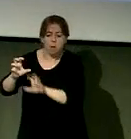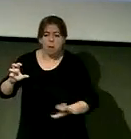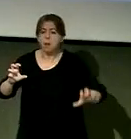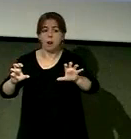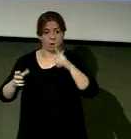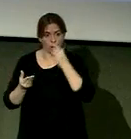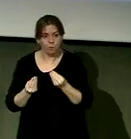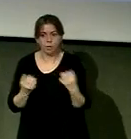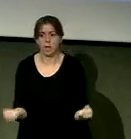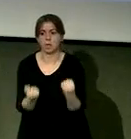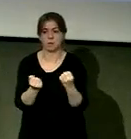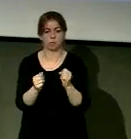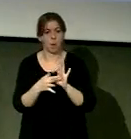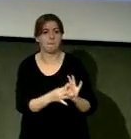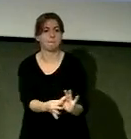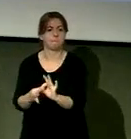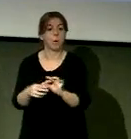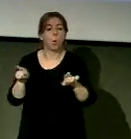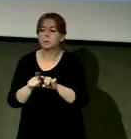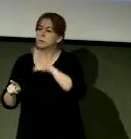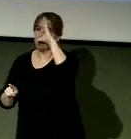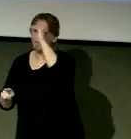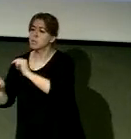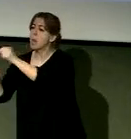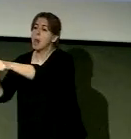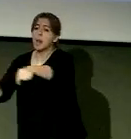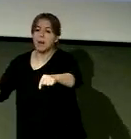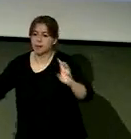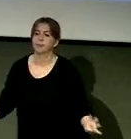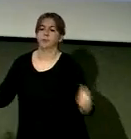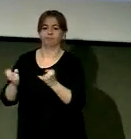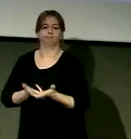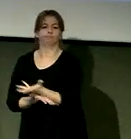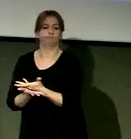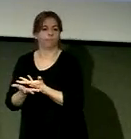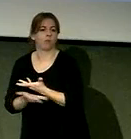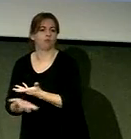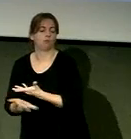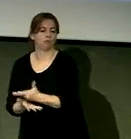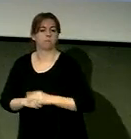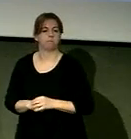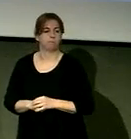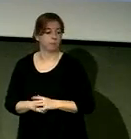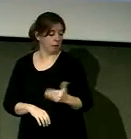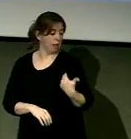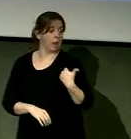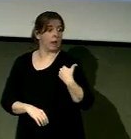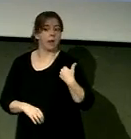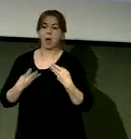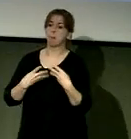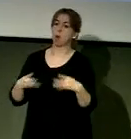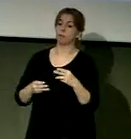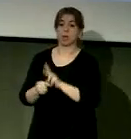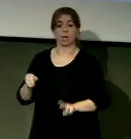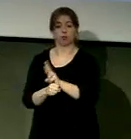l'Occitanie, les échanges de pratiques entre professionnels. Récemment, nous avons travaillé à la création d'un portail